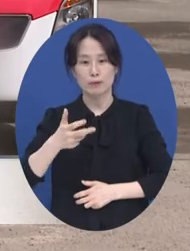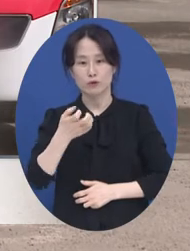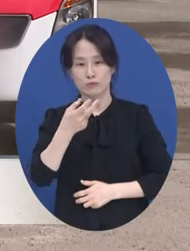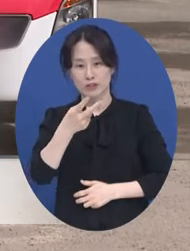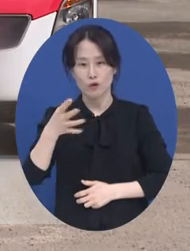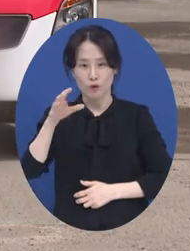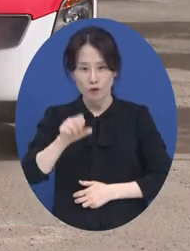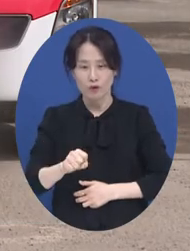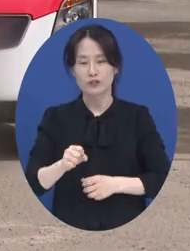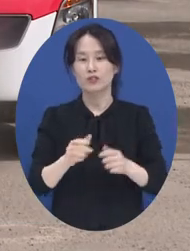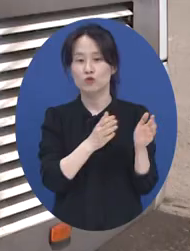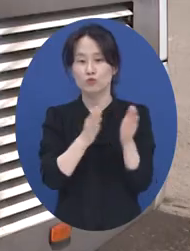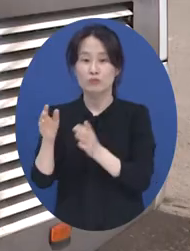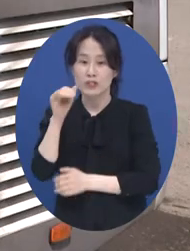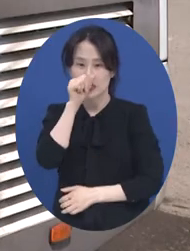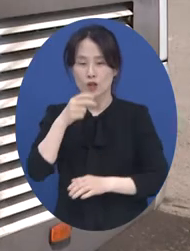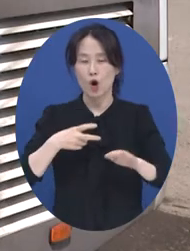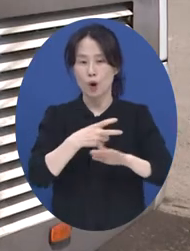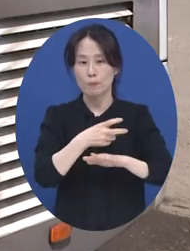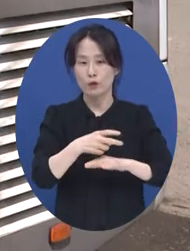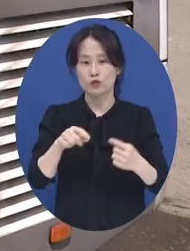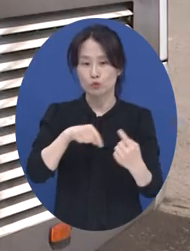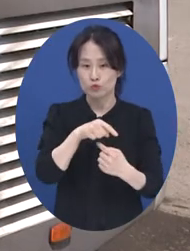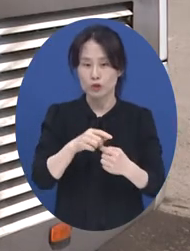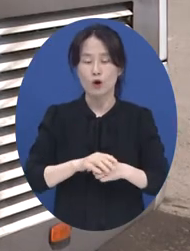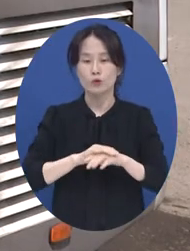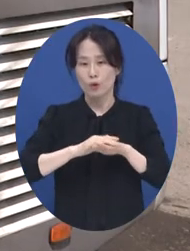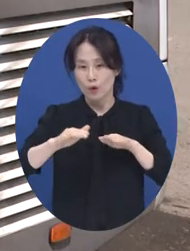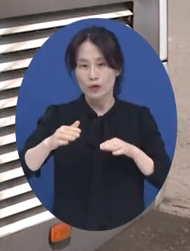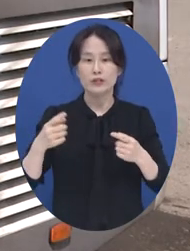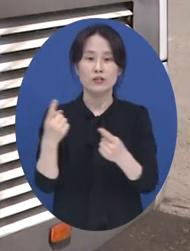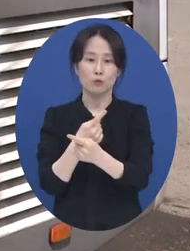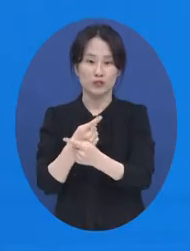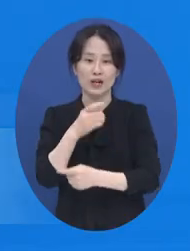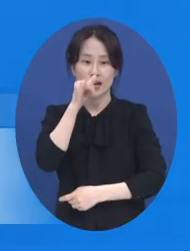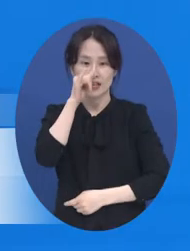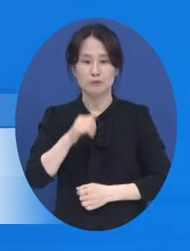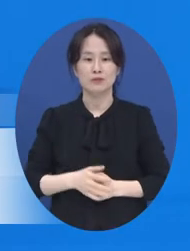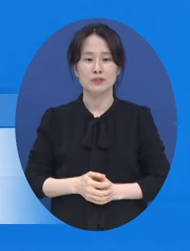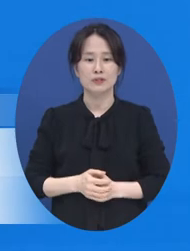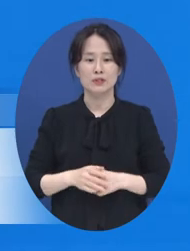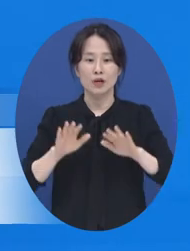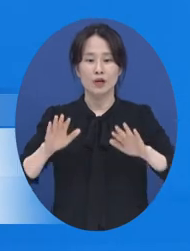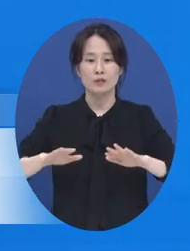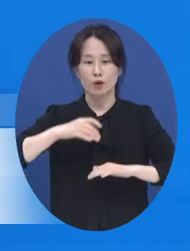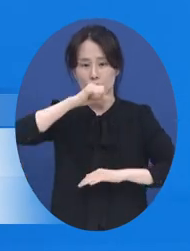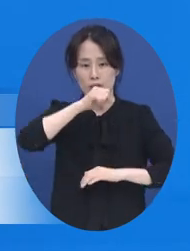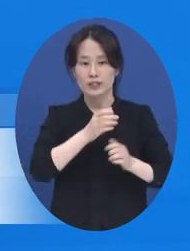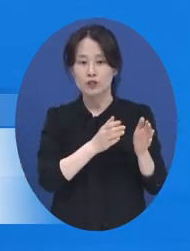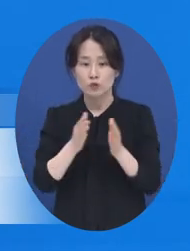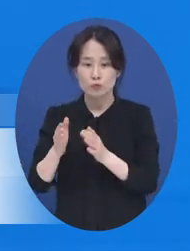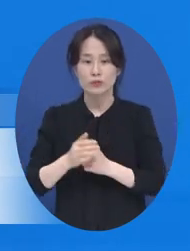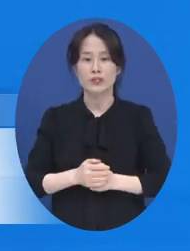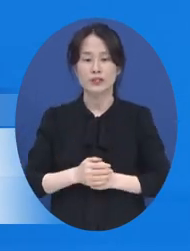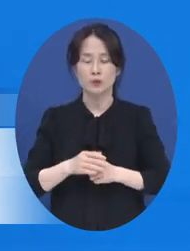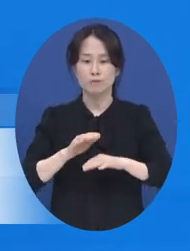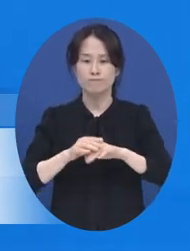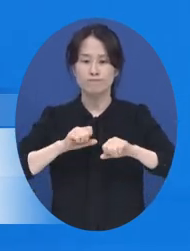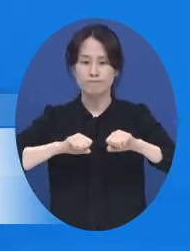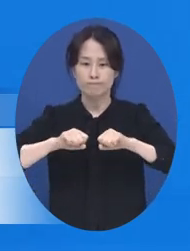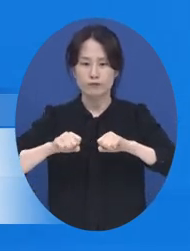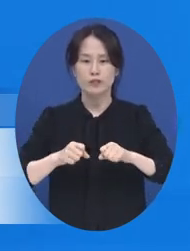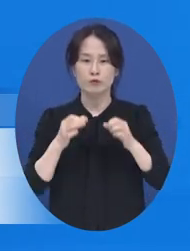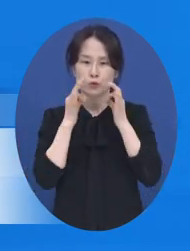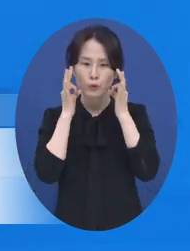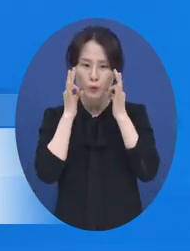포함됐습니다. 공공버스 운영과 도로 건설, 확포장 공사 등입니다. 도는 근본 추경 예산 편성과 집행에